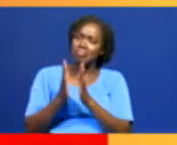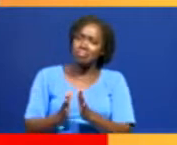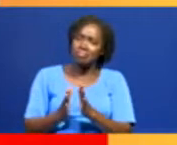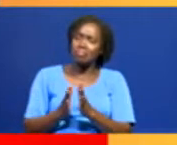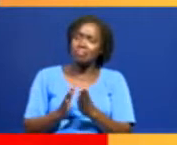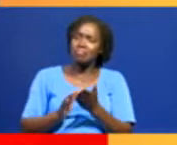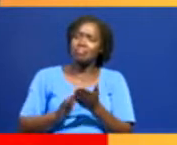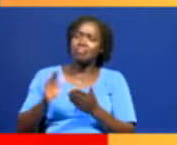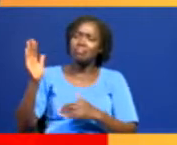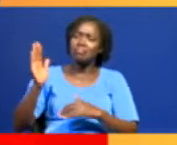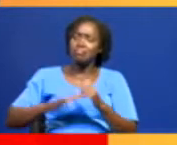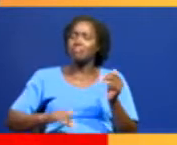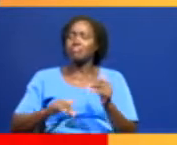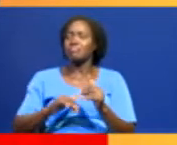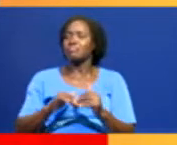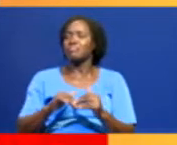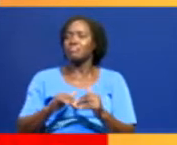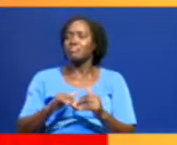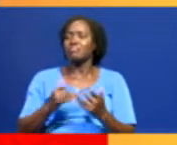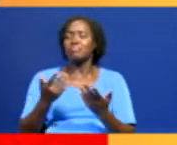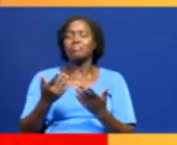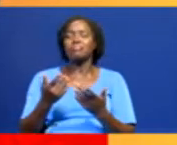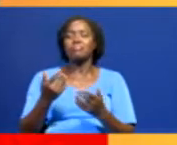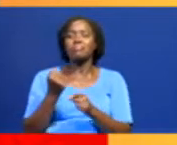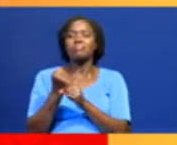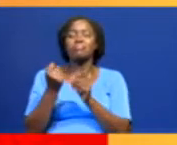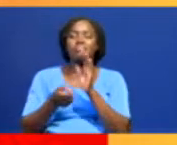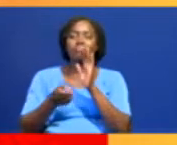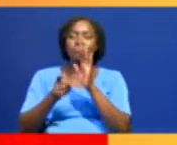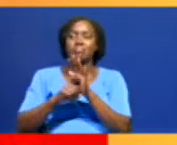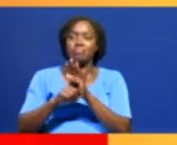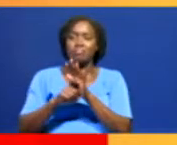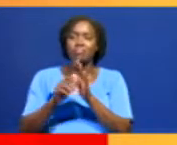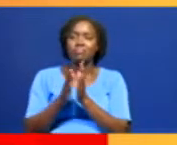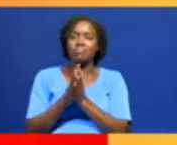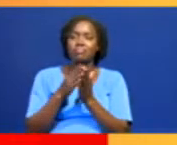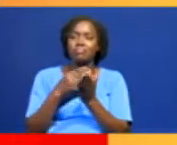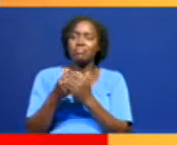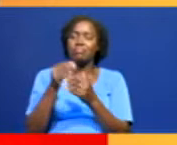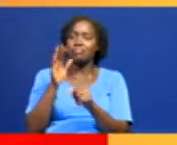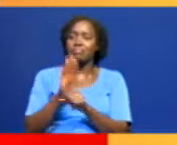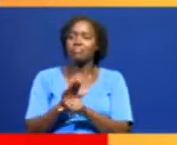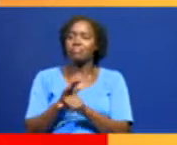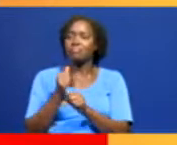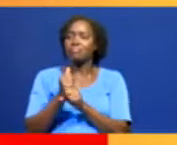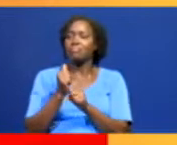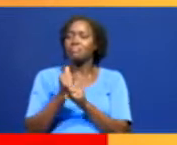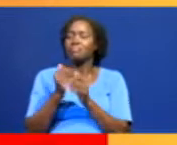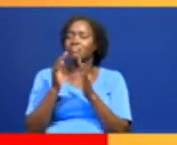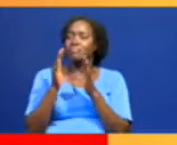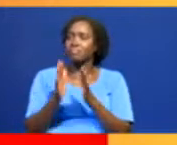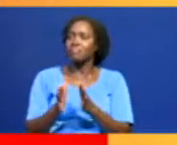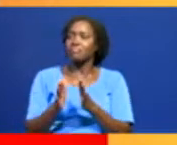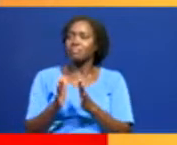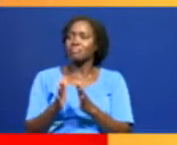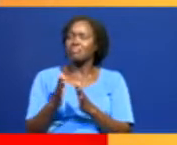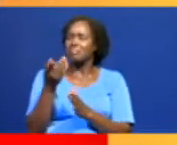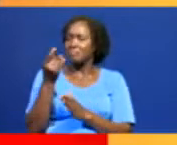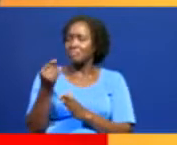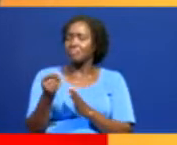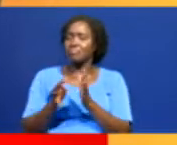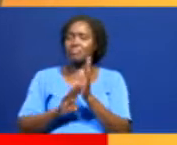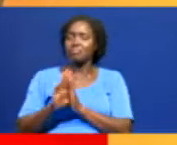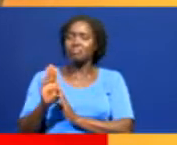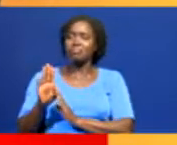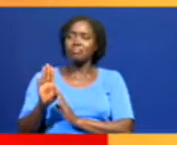kuliko ya kuliko vile wanavyohitajika. Kwa hivyo fedha nyingi zinaenda kwa wafanyikazi, pesa kidogo sana zinaenda